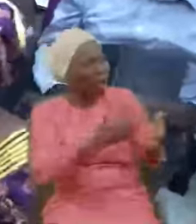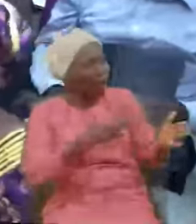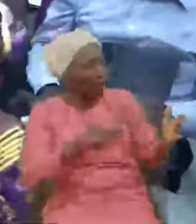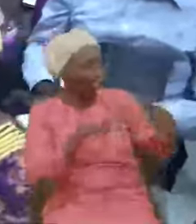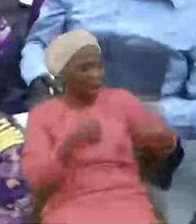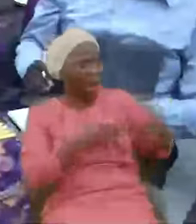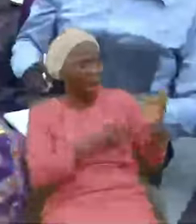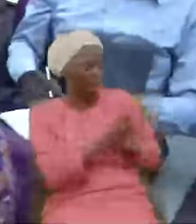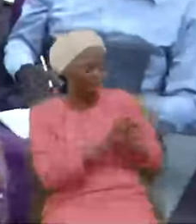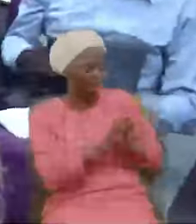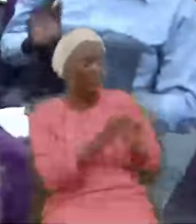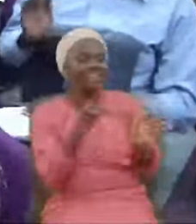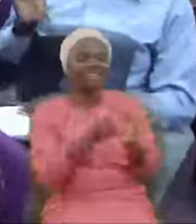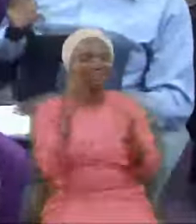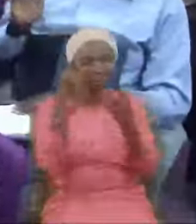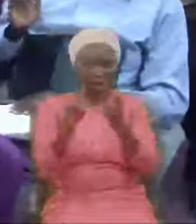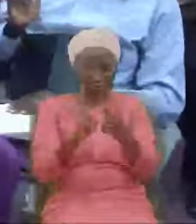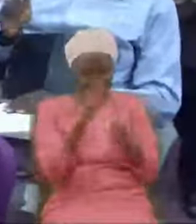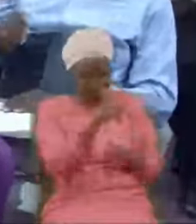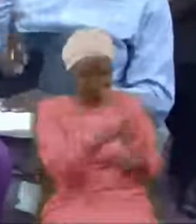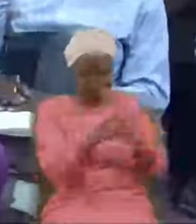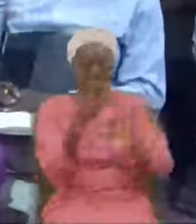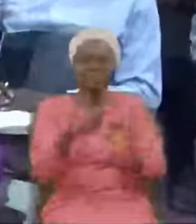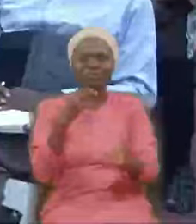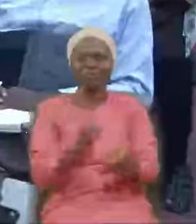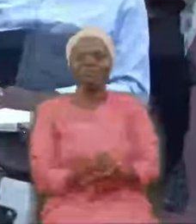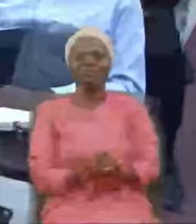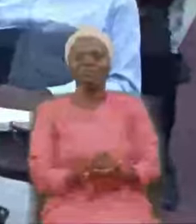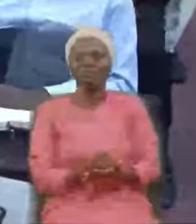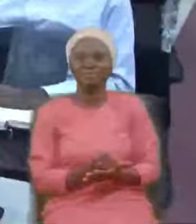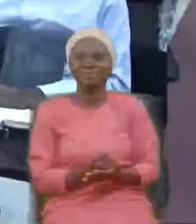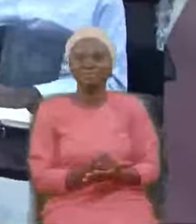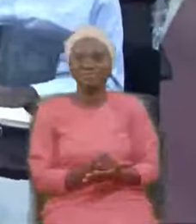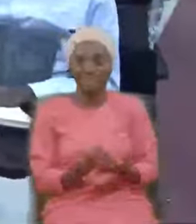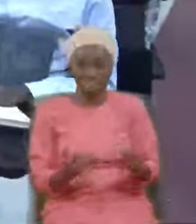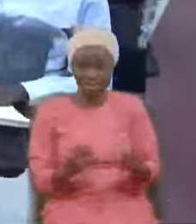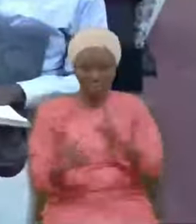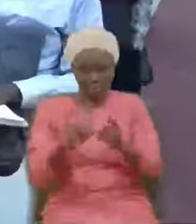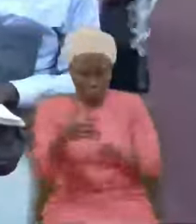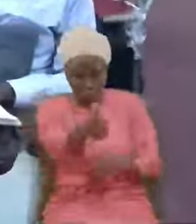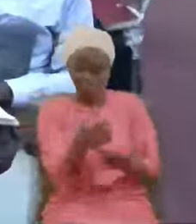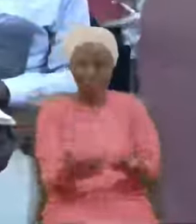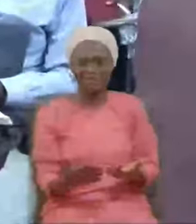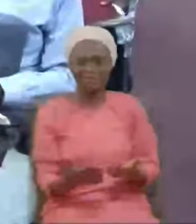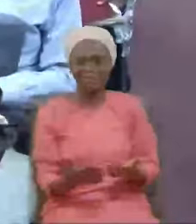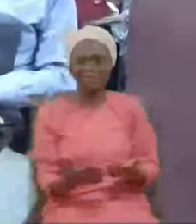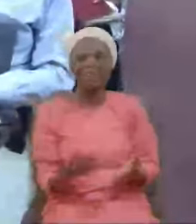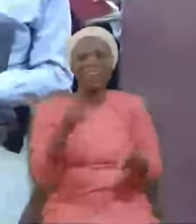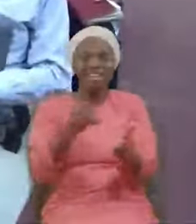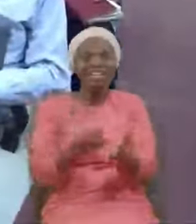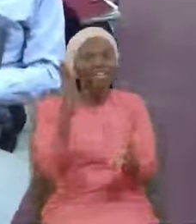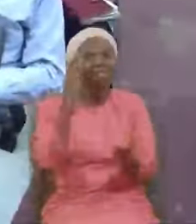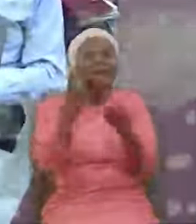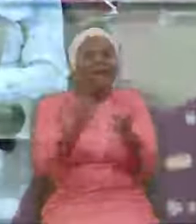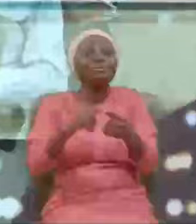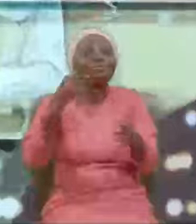Doit-il la personne. Cela va t'arriver. L'Éternel exaucera tous mes vœux. Alors, il faut te doiter toi-même pour le dire.